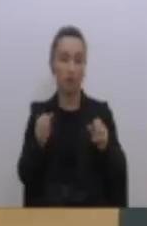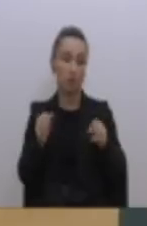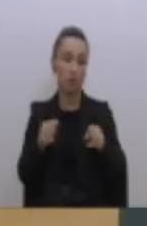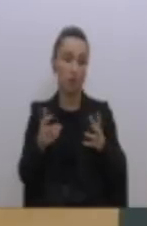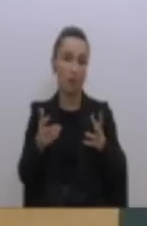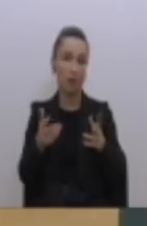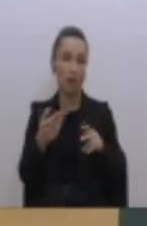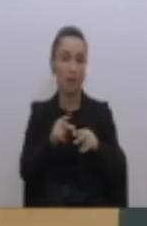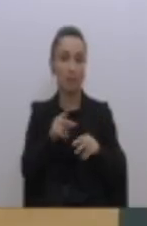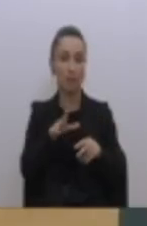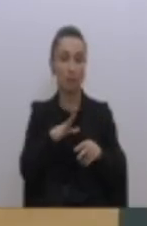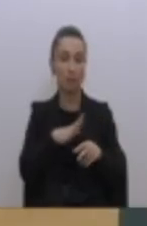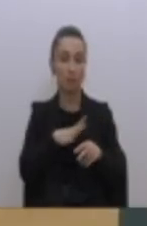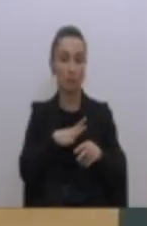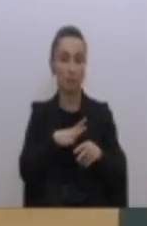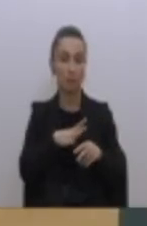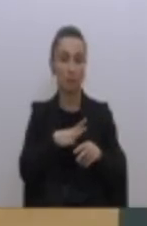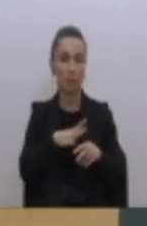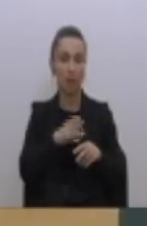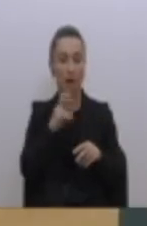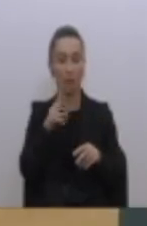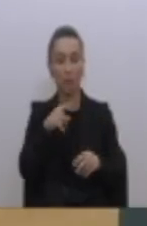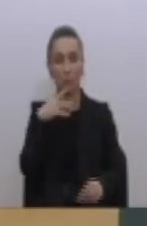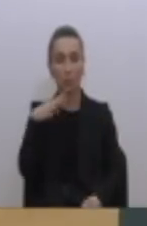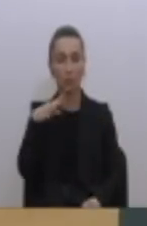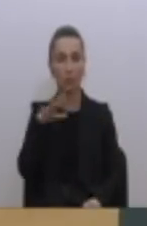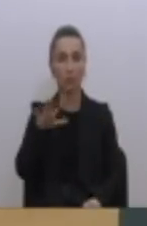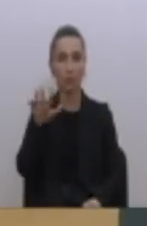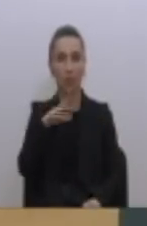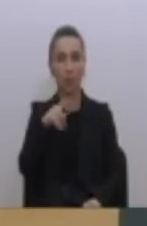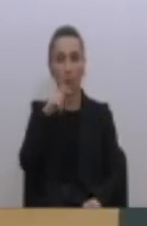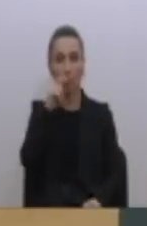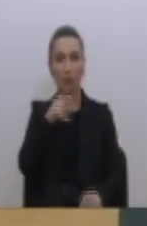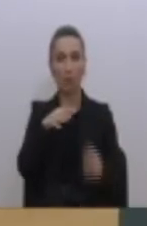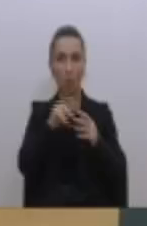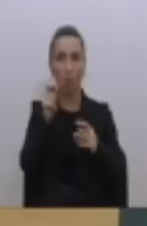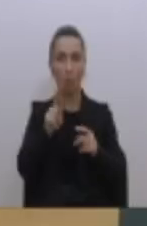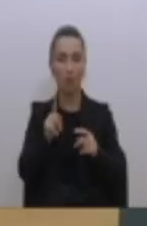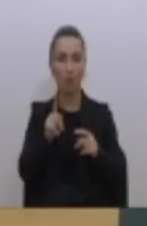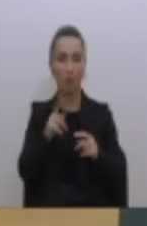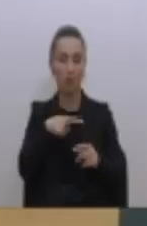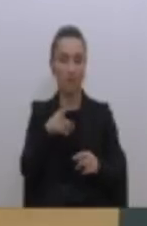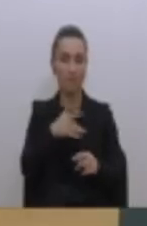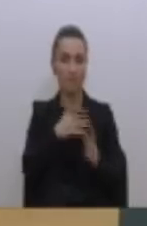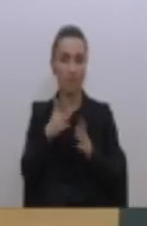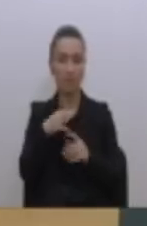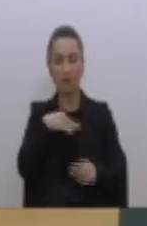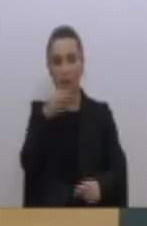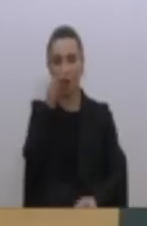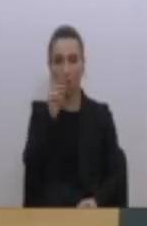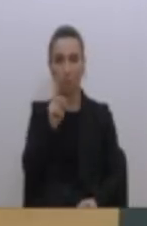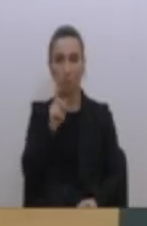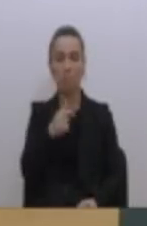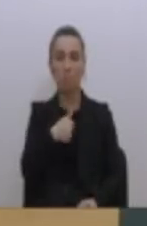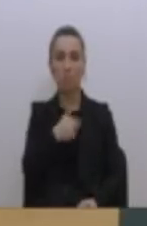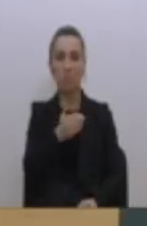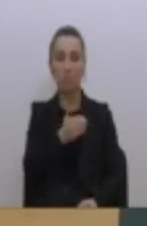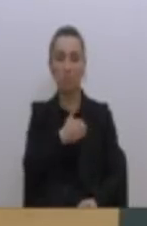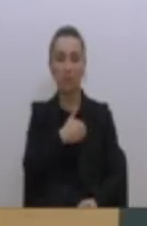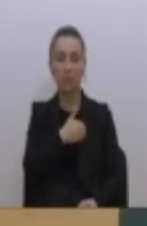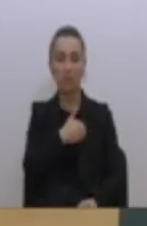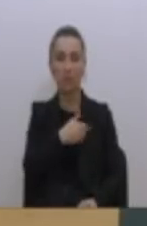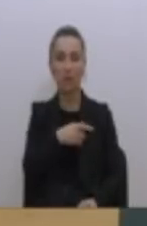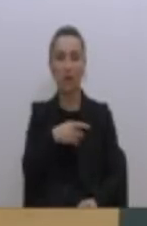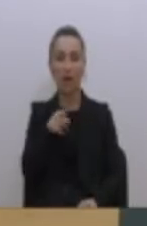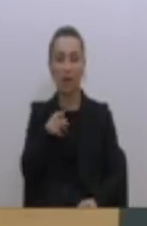შეიძლება ეს იყოს პარაზიტირება რუსეთ-უკრაინის ომზე. და ეს ვერსია მე არ მომწონს. მე მირჩევნია, რომ ეს იყოს